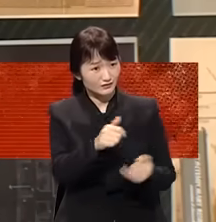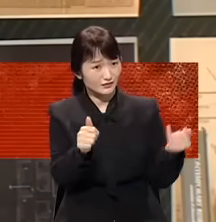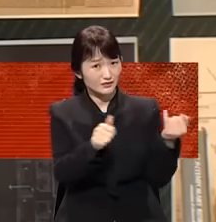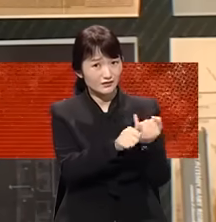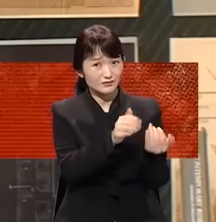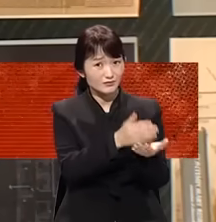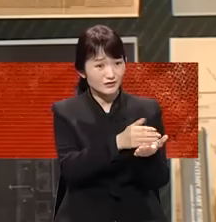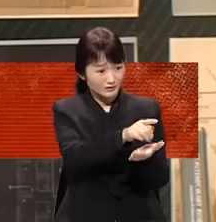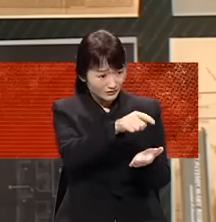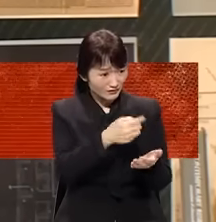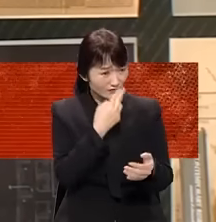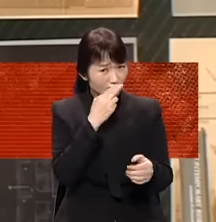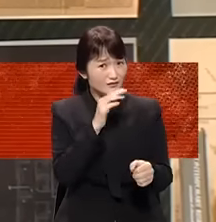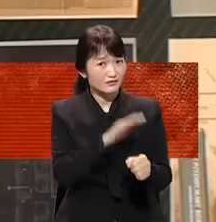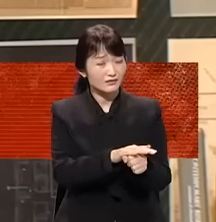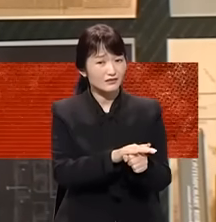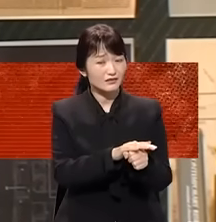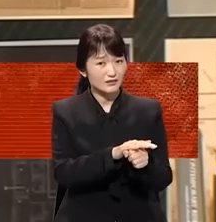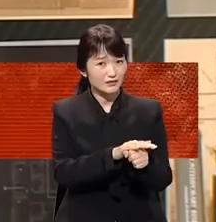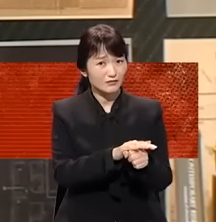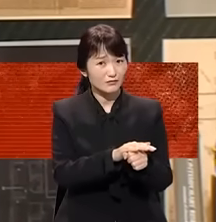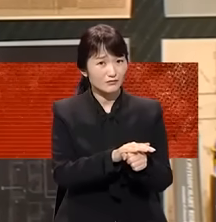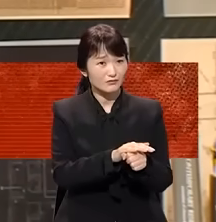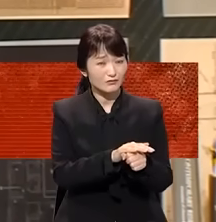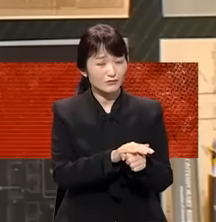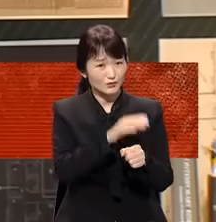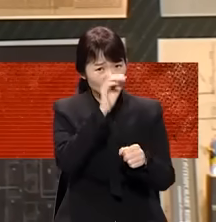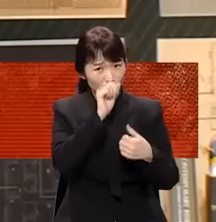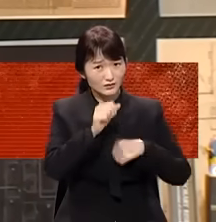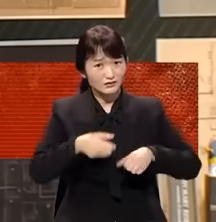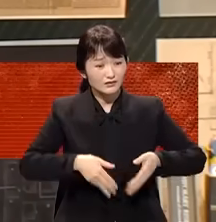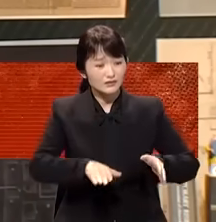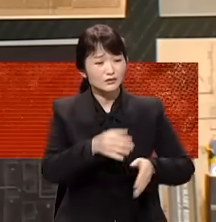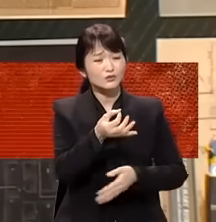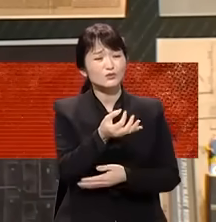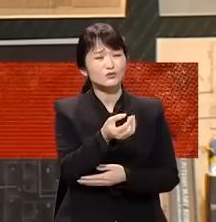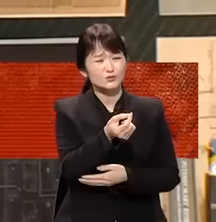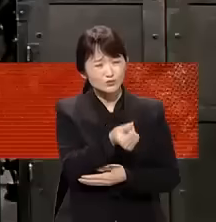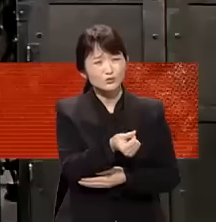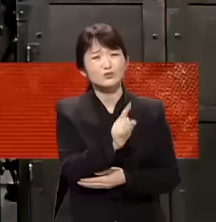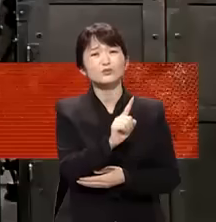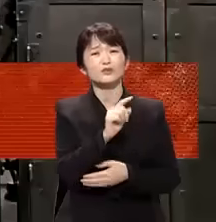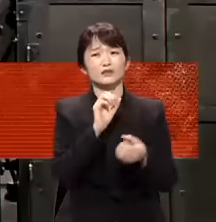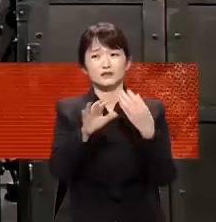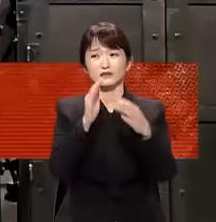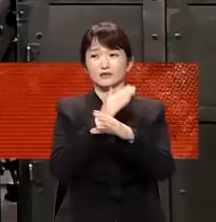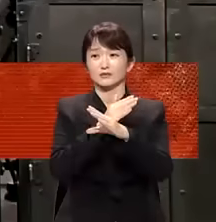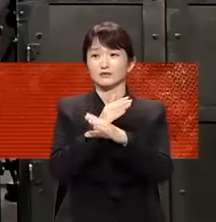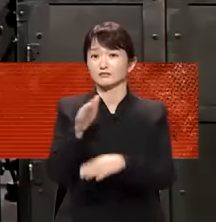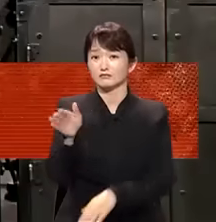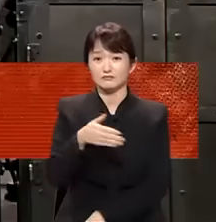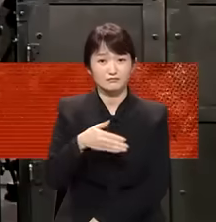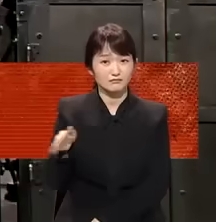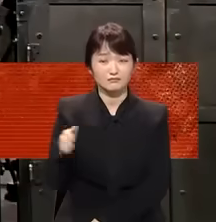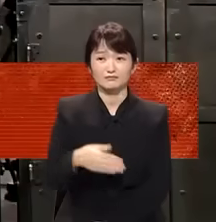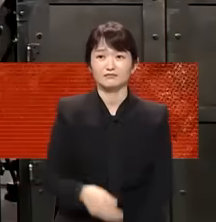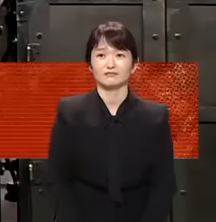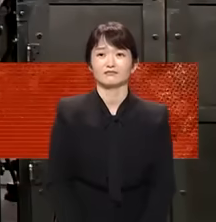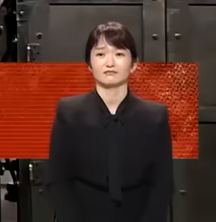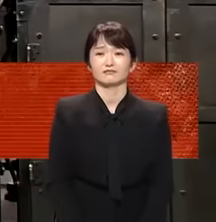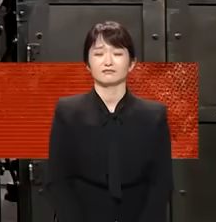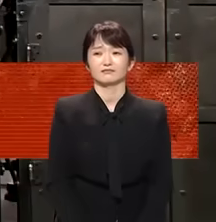했어 너도 억울하면 떡볶 깨비 같은 아들 나 그거 몇 분이 한다고 아이고 x 아 진짜